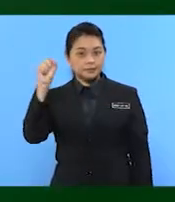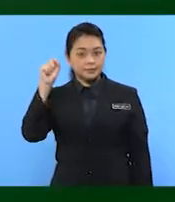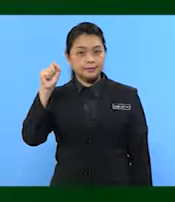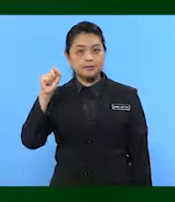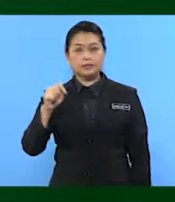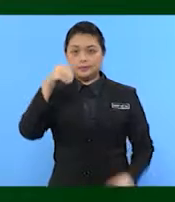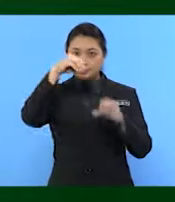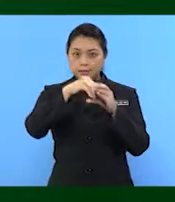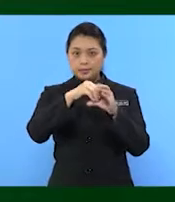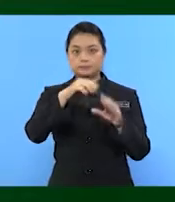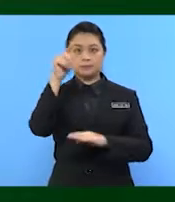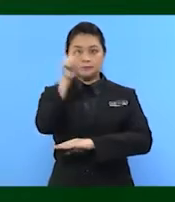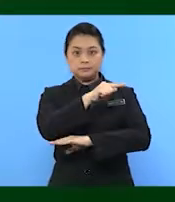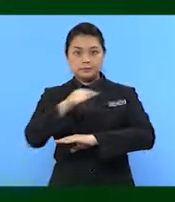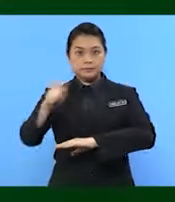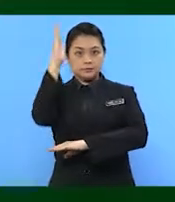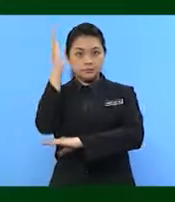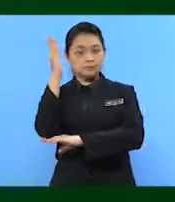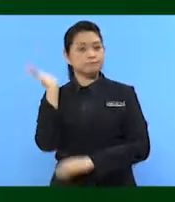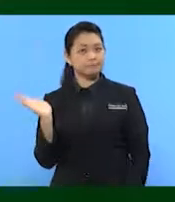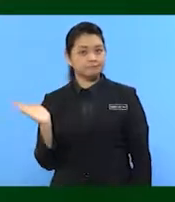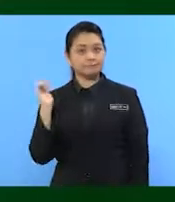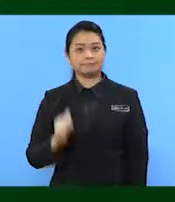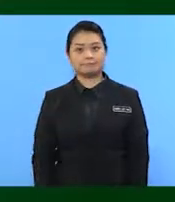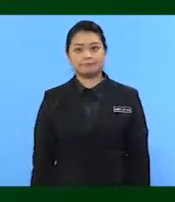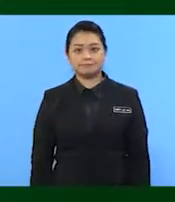segitiga bersudut tegak berikut.